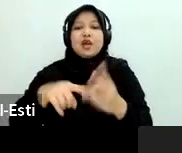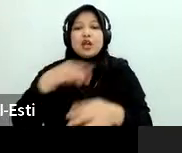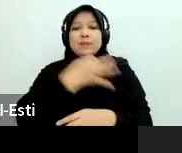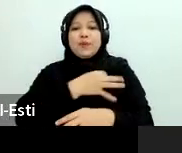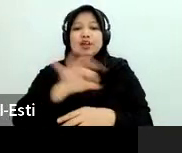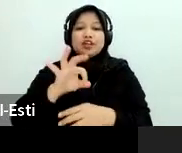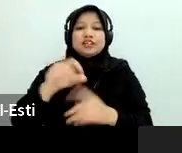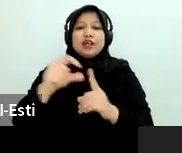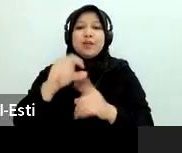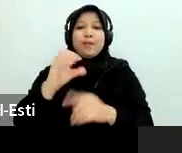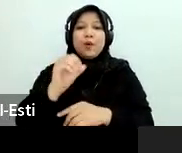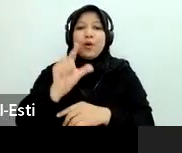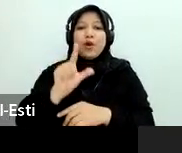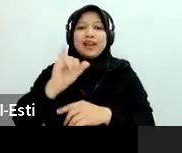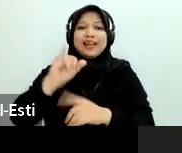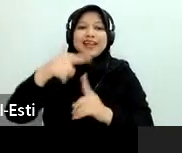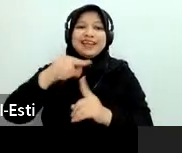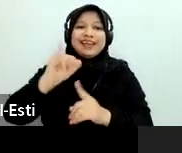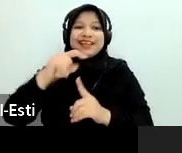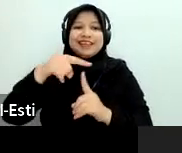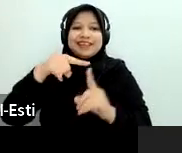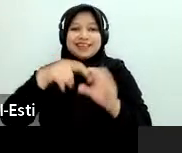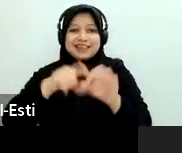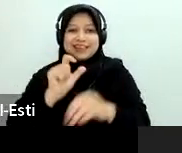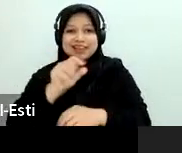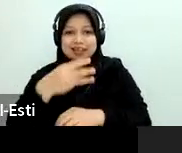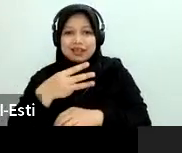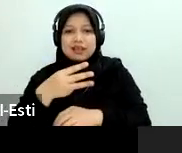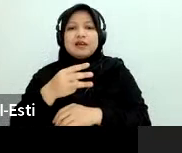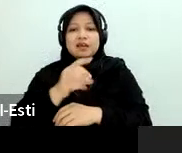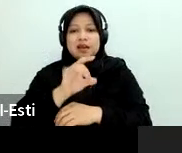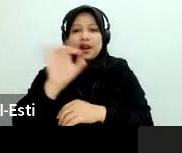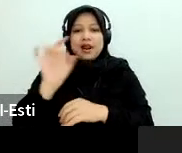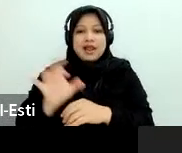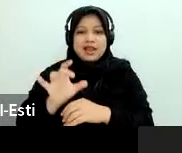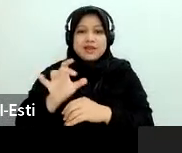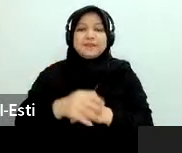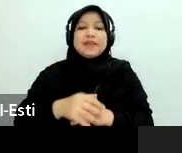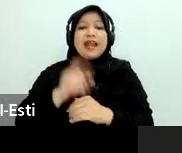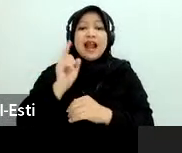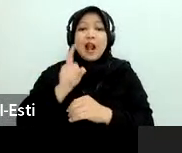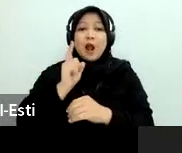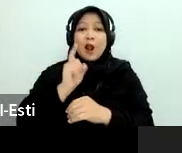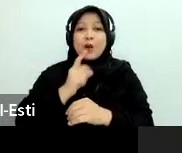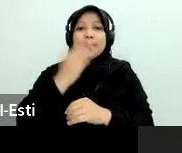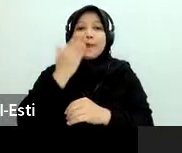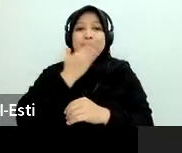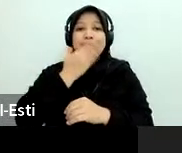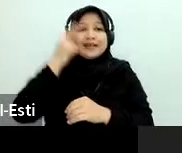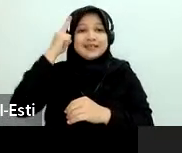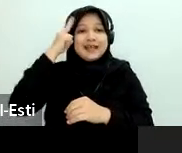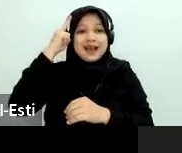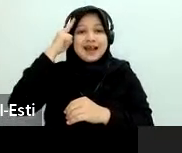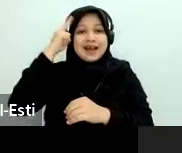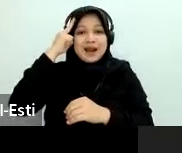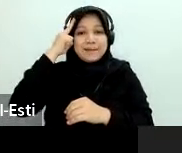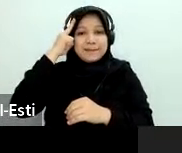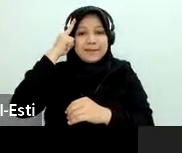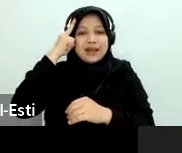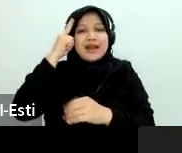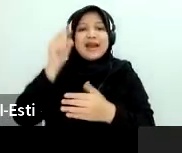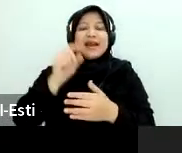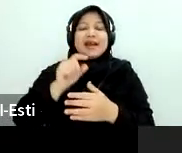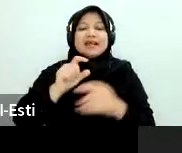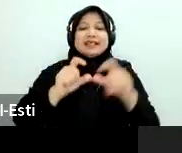Eropa lainnya ya sangat dekat tetapi pun kalau tidak bahasa Eropa misalnya Bahasa Arab gitu ya bahasa Arabnya adalah siasat